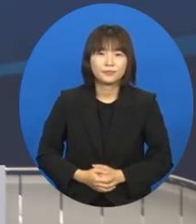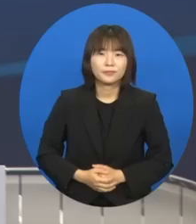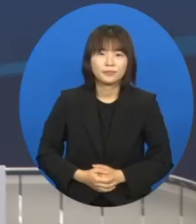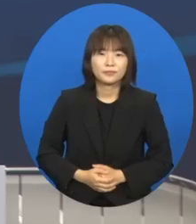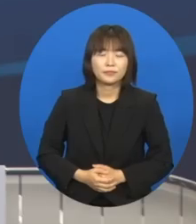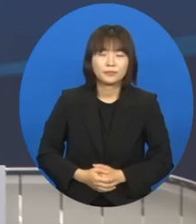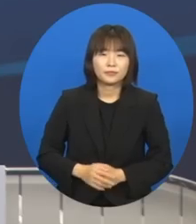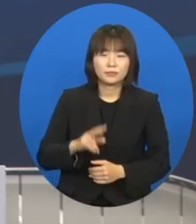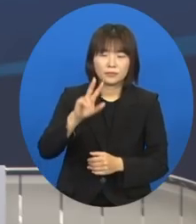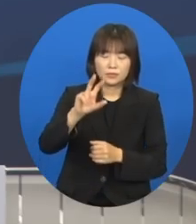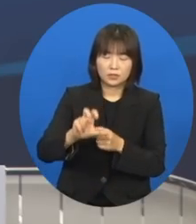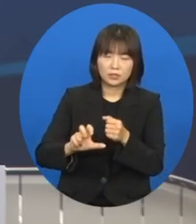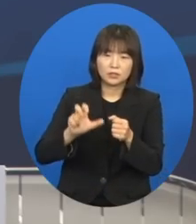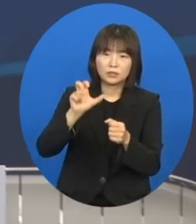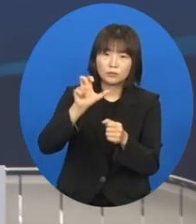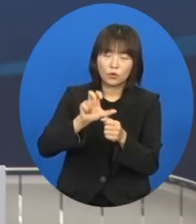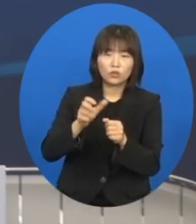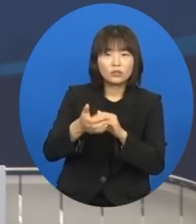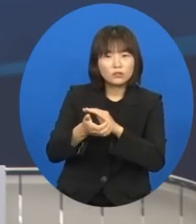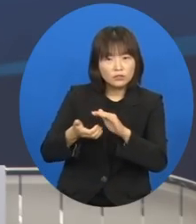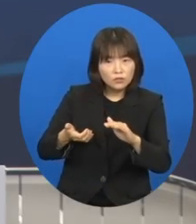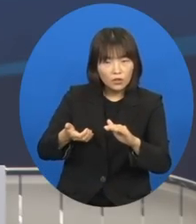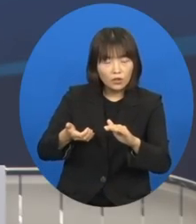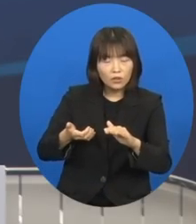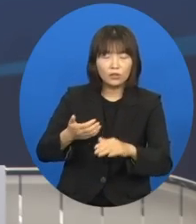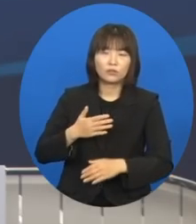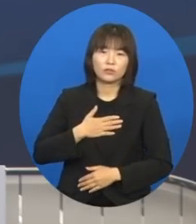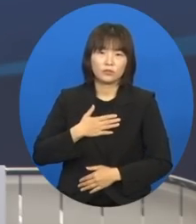25년 전까지 저는